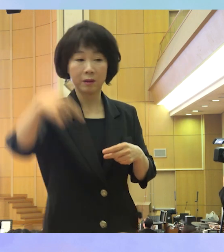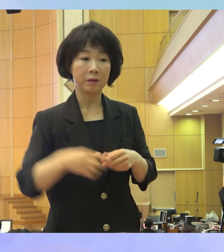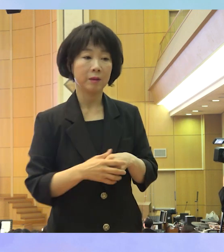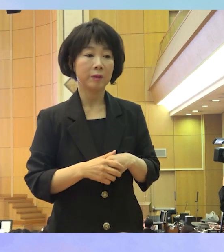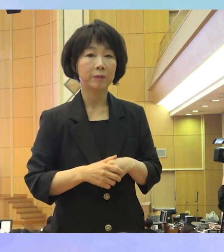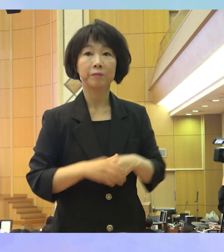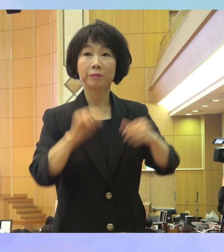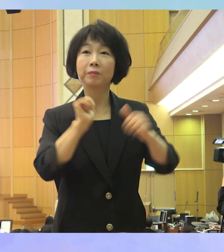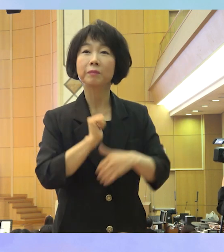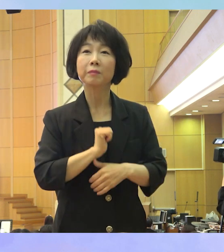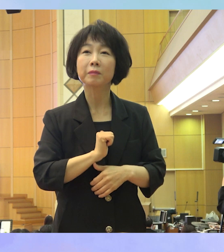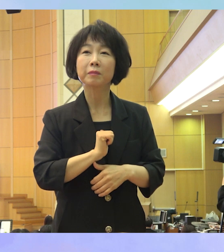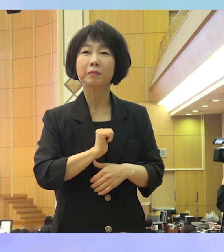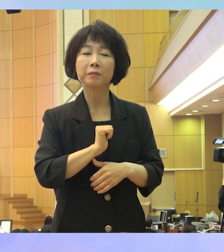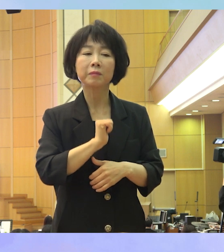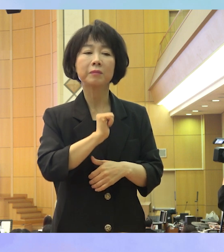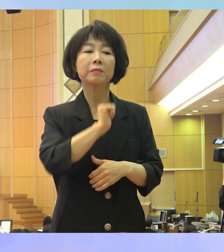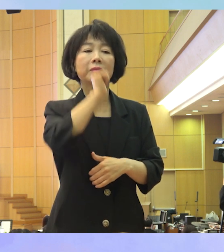가난해도